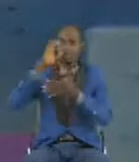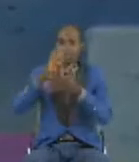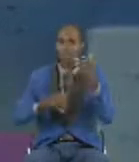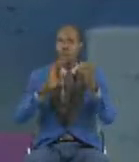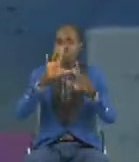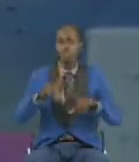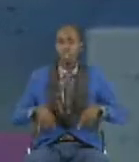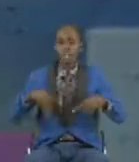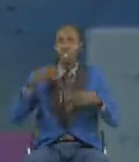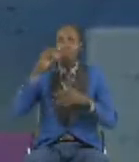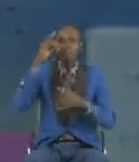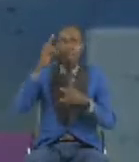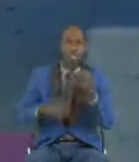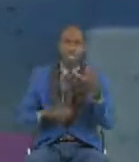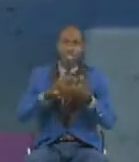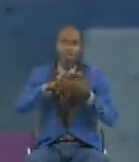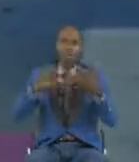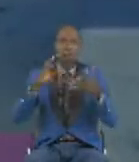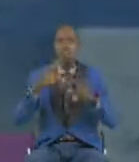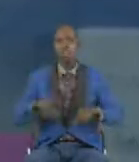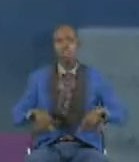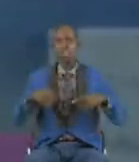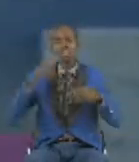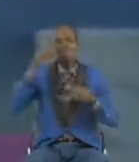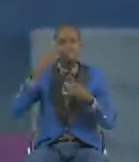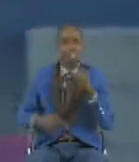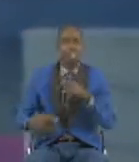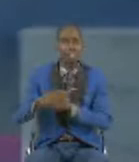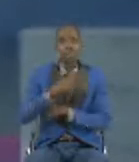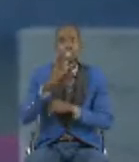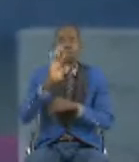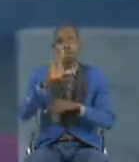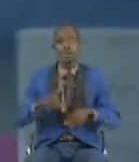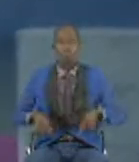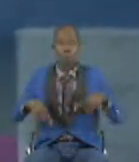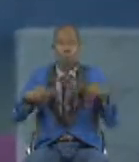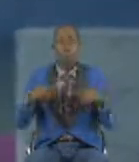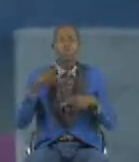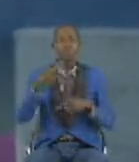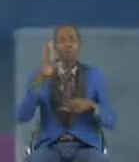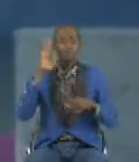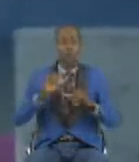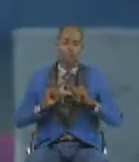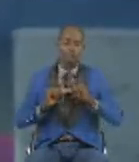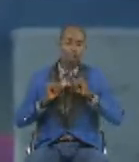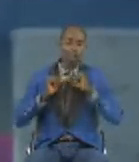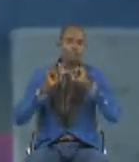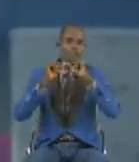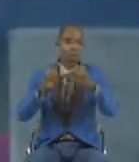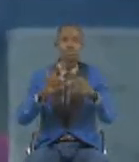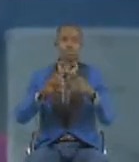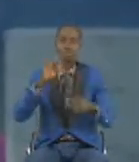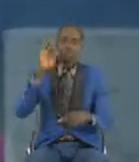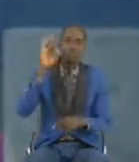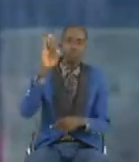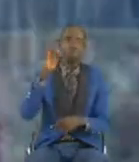au dernier verset de ta vie, et au dernier jour de ta vie, tu vas continuer à prêcher les